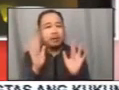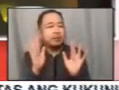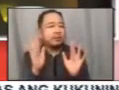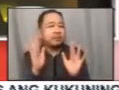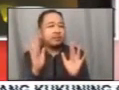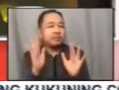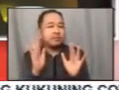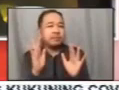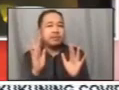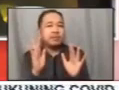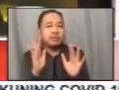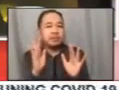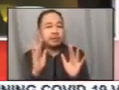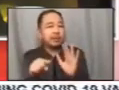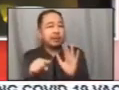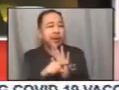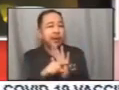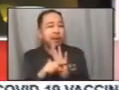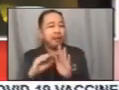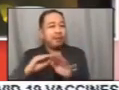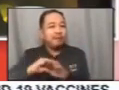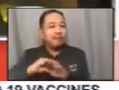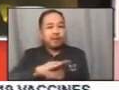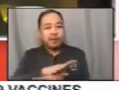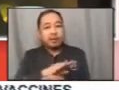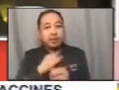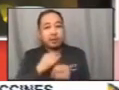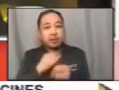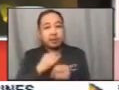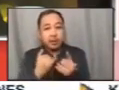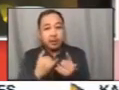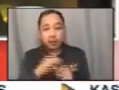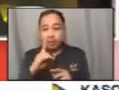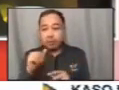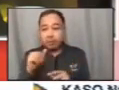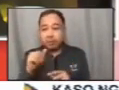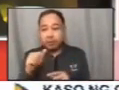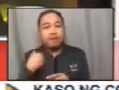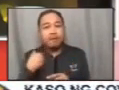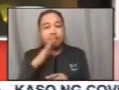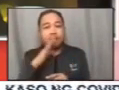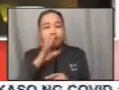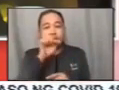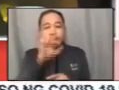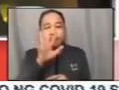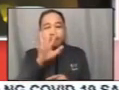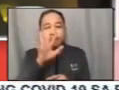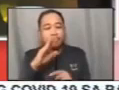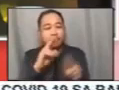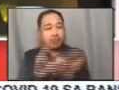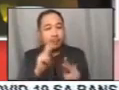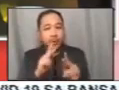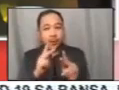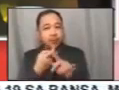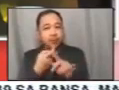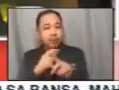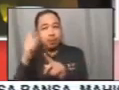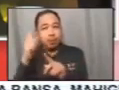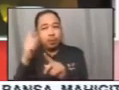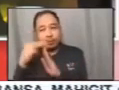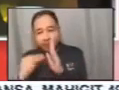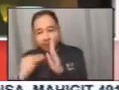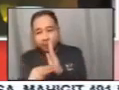Vega? Kasi natatakot ang taong bayan, Yusek, no? Itong vaccine ng platform ng